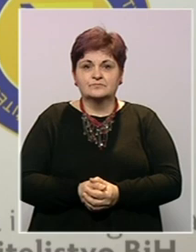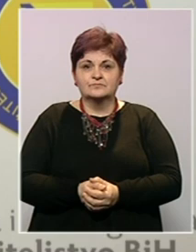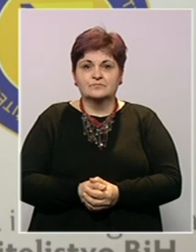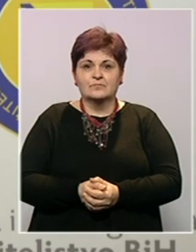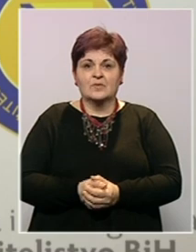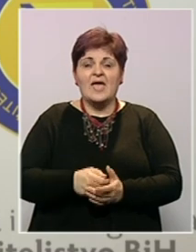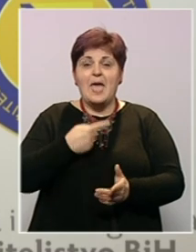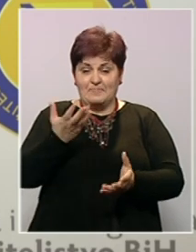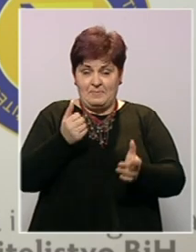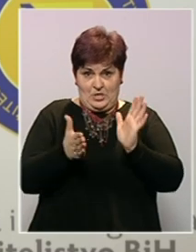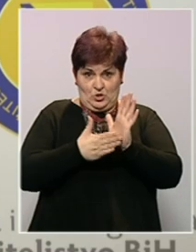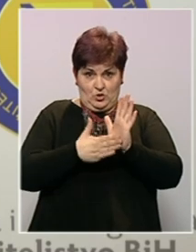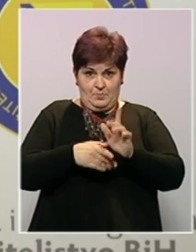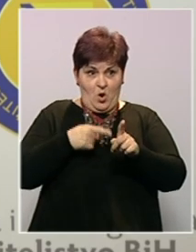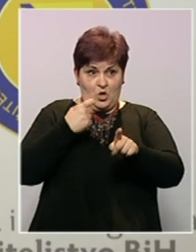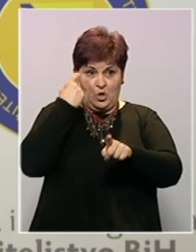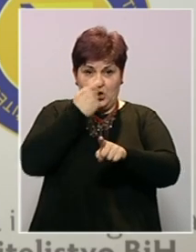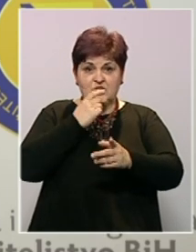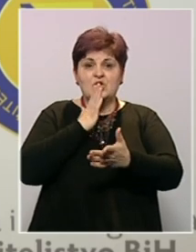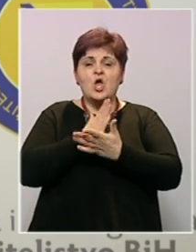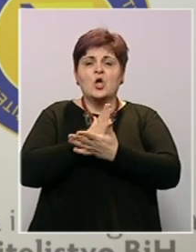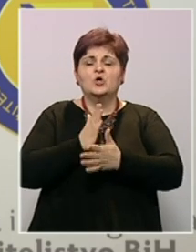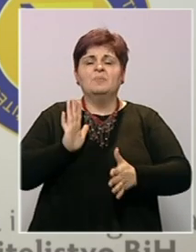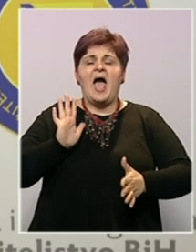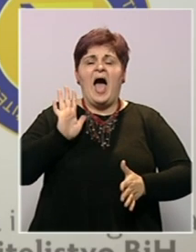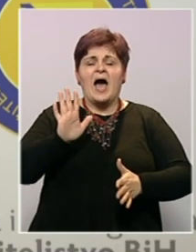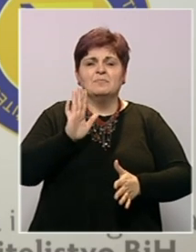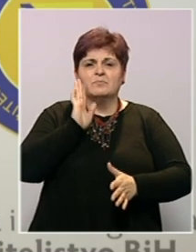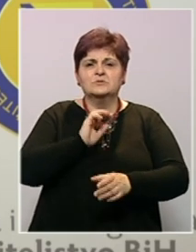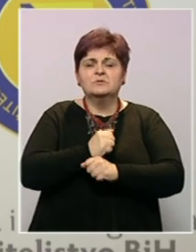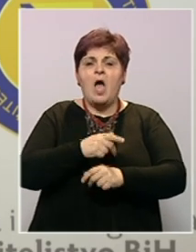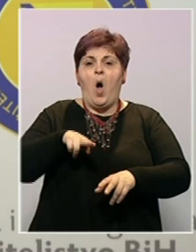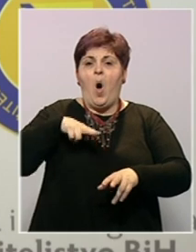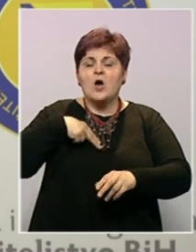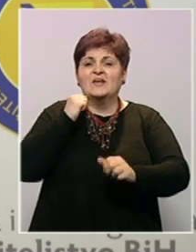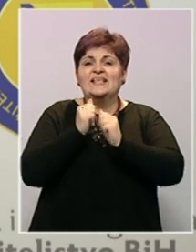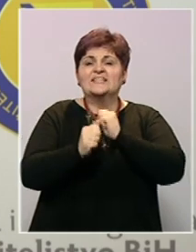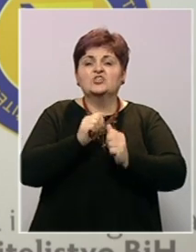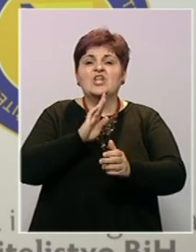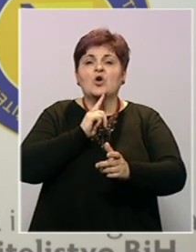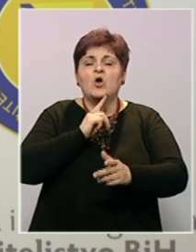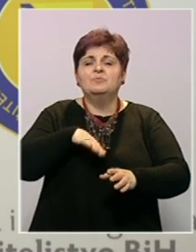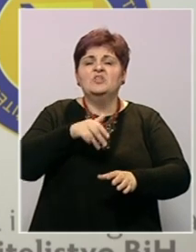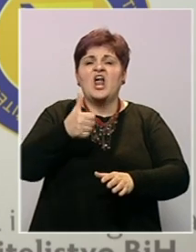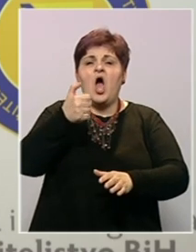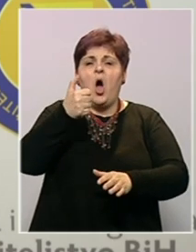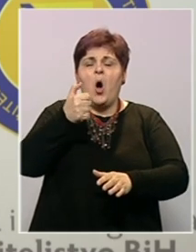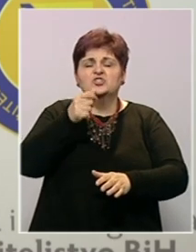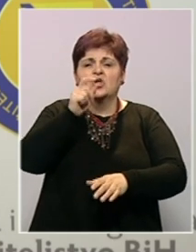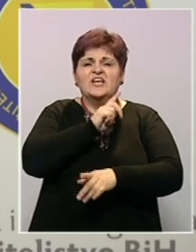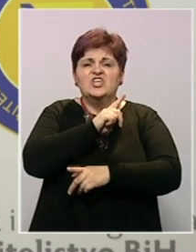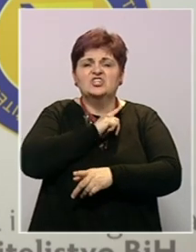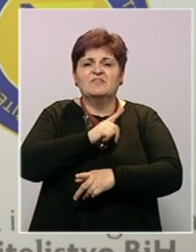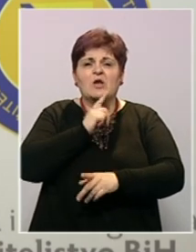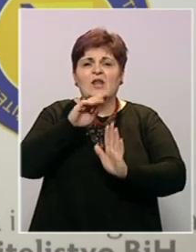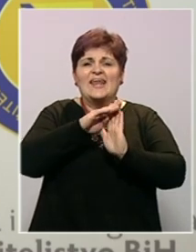Prema prikupljenim dokazima navedeni sumnjičeni koji su bili pripadnici armije RBIH, odgovorni su za zločine počinjene nad više od 100 žrtava koji se odnose